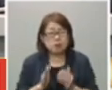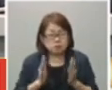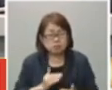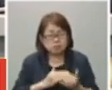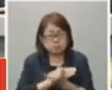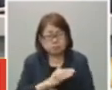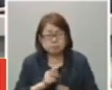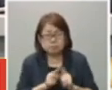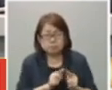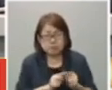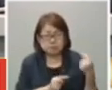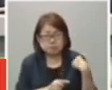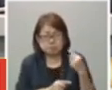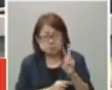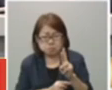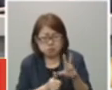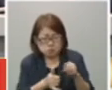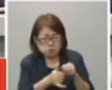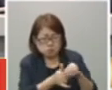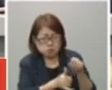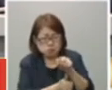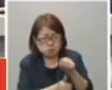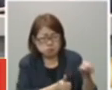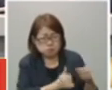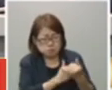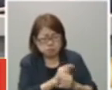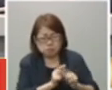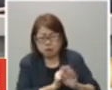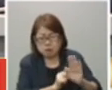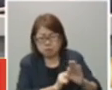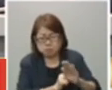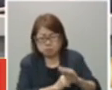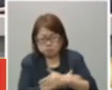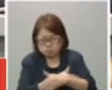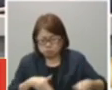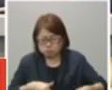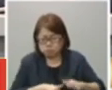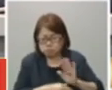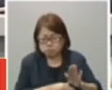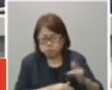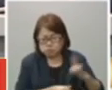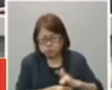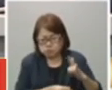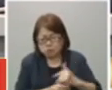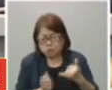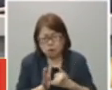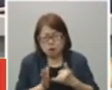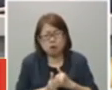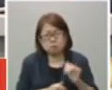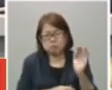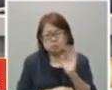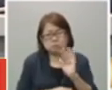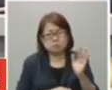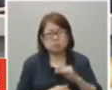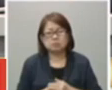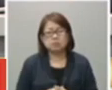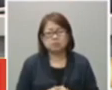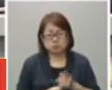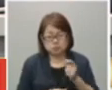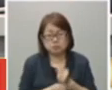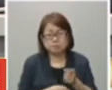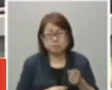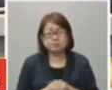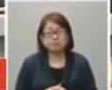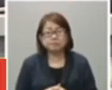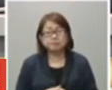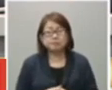แต่ที่เขามีอัตราเสี่ยงกับการติดโรคเนี่ยเข้ามาสู่ประเทศไทยของเราได้อย่างสะดวกเสรีแบบนี้ครับและ